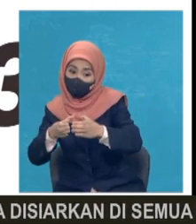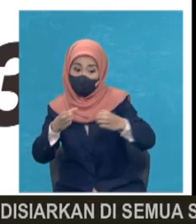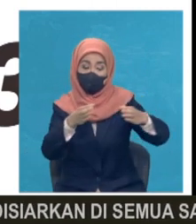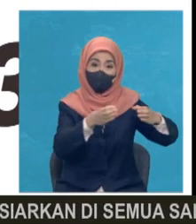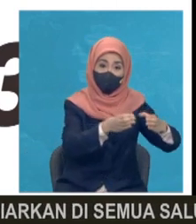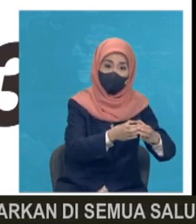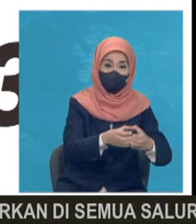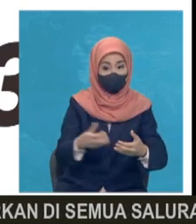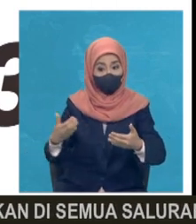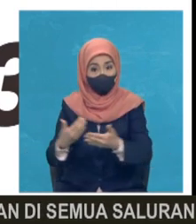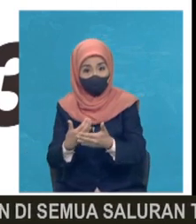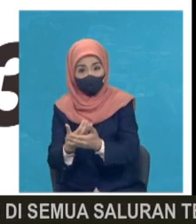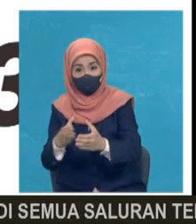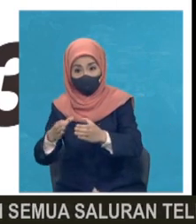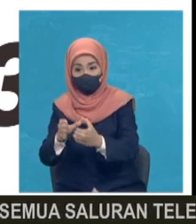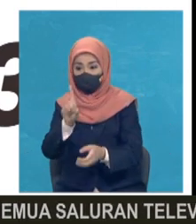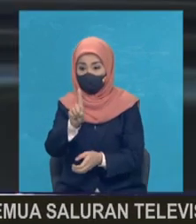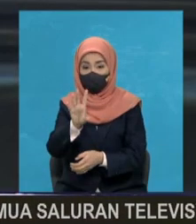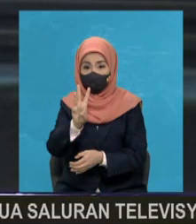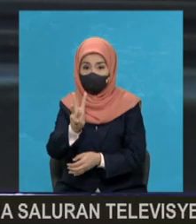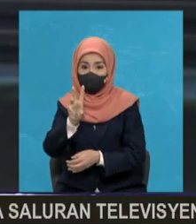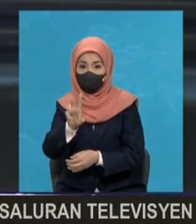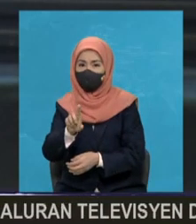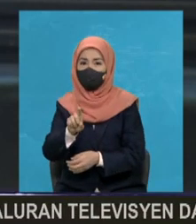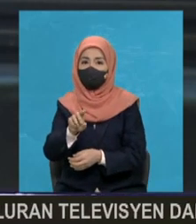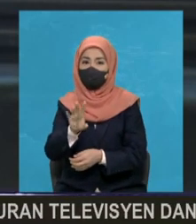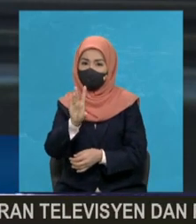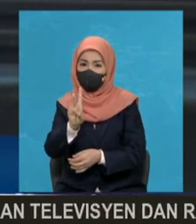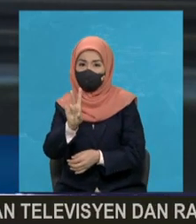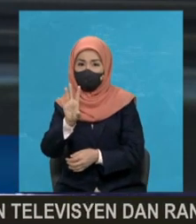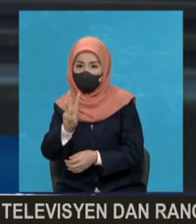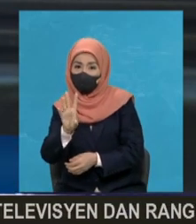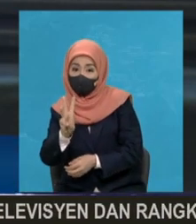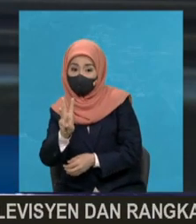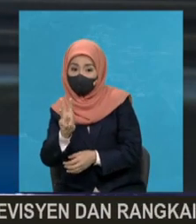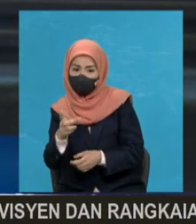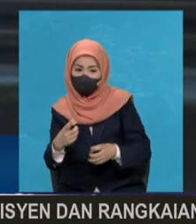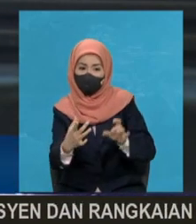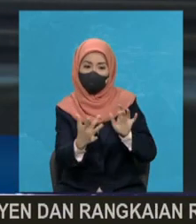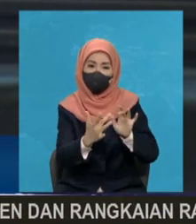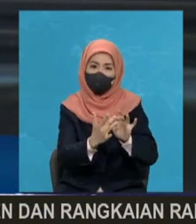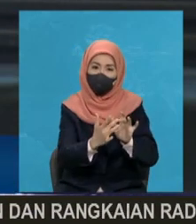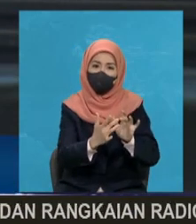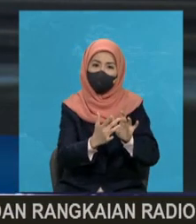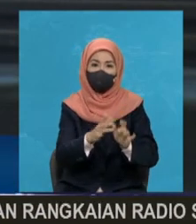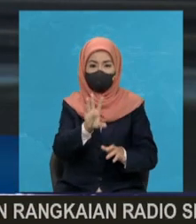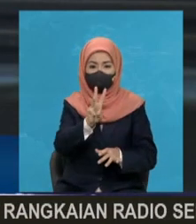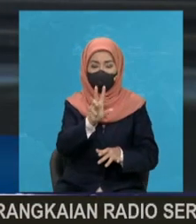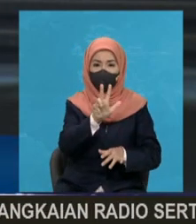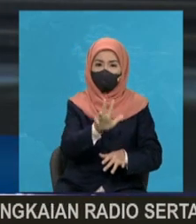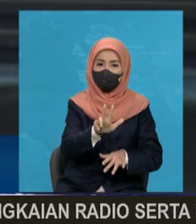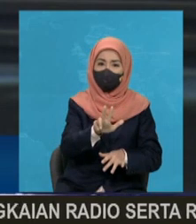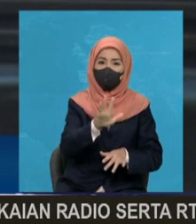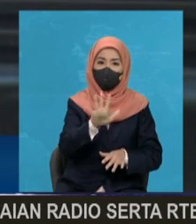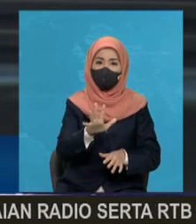kesan2 cash baru yaitu cash 765 dan 766 telah dikaitkan dengan cash 635 Yang